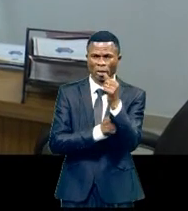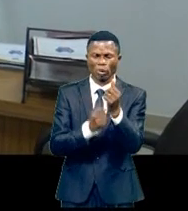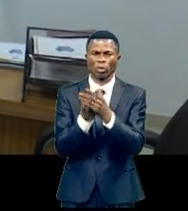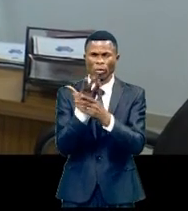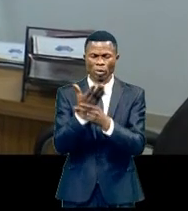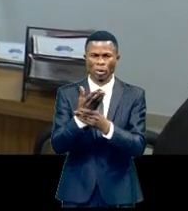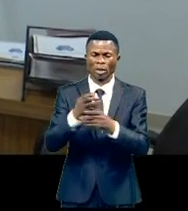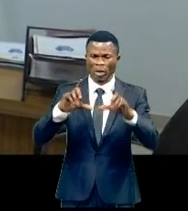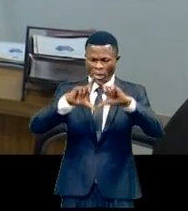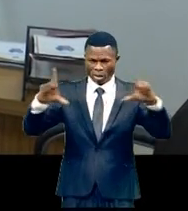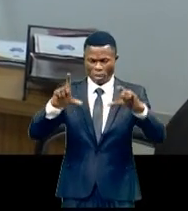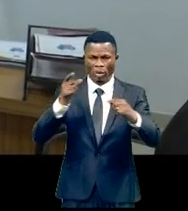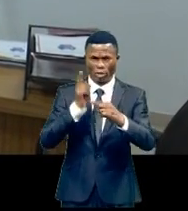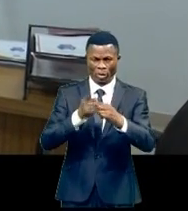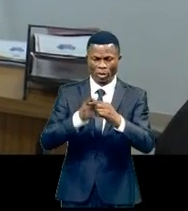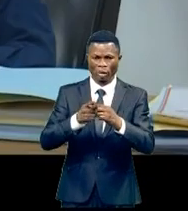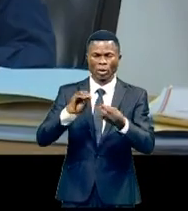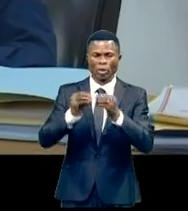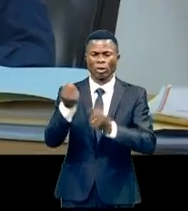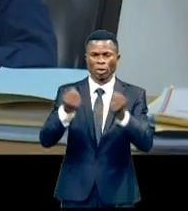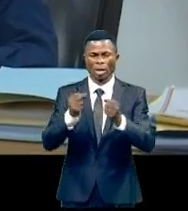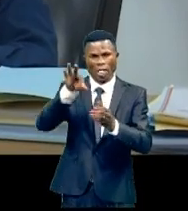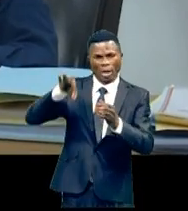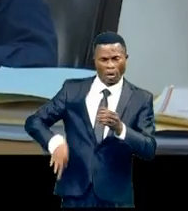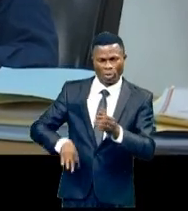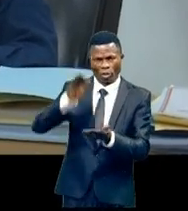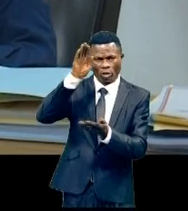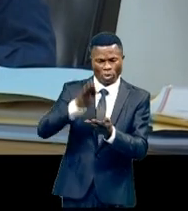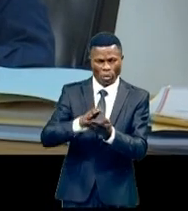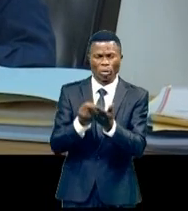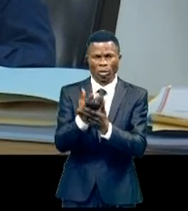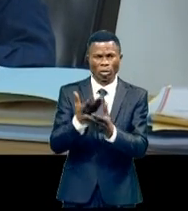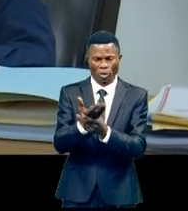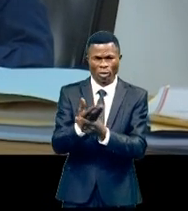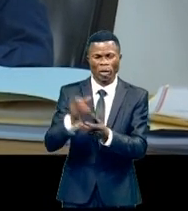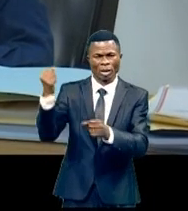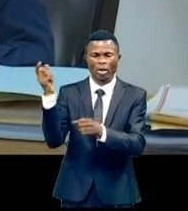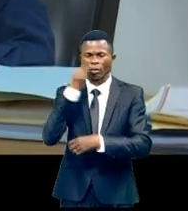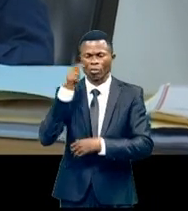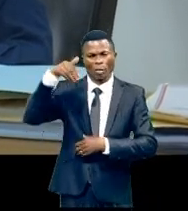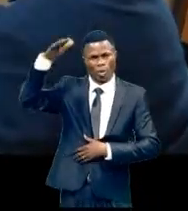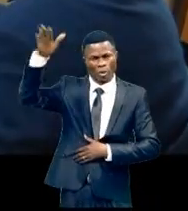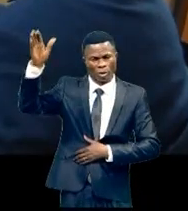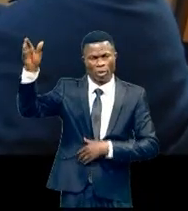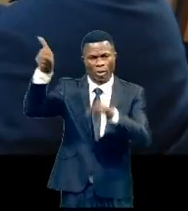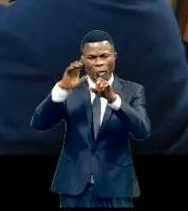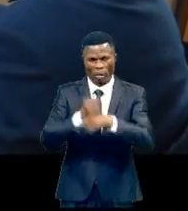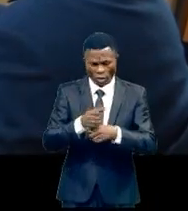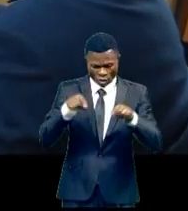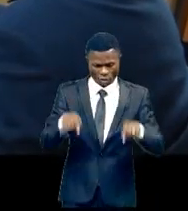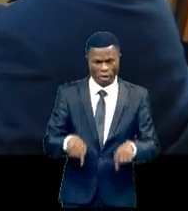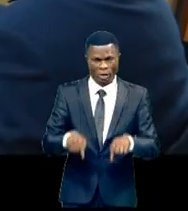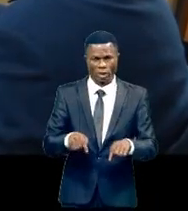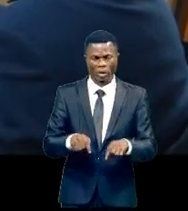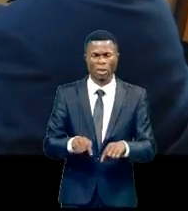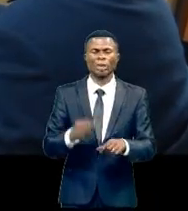des plaques d'immatriculation avec l'avantage de réduire la dépendance aux prestataires extérieurs et de créer en interne de